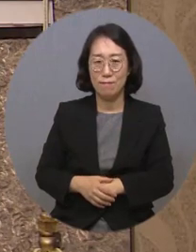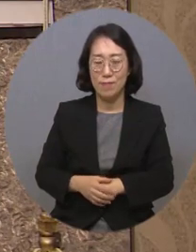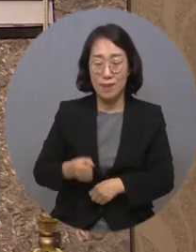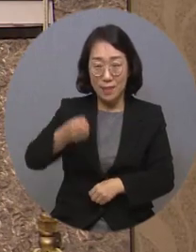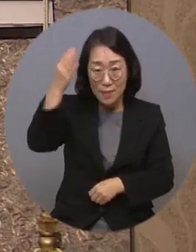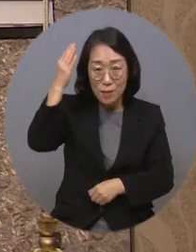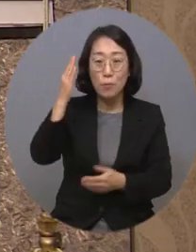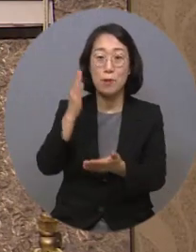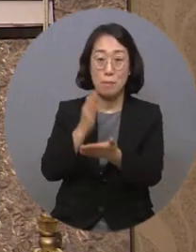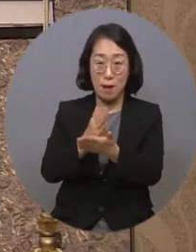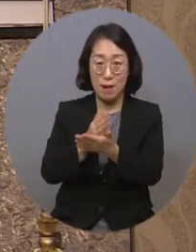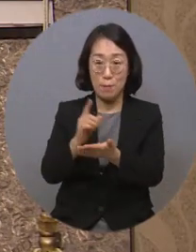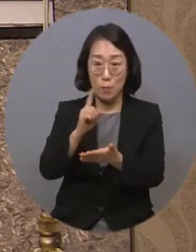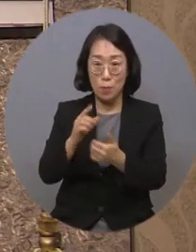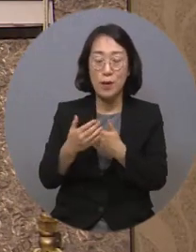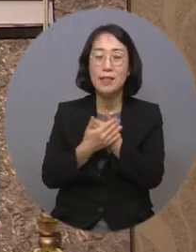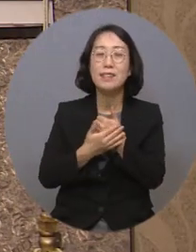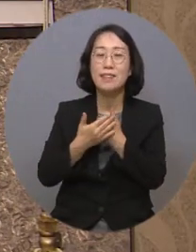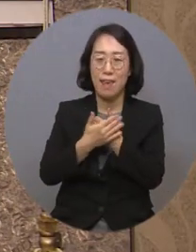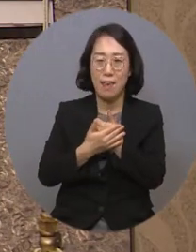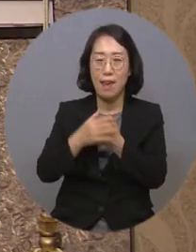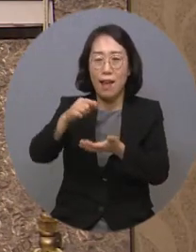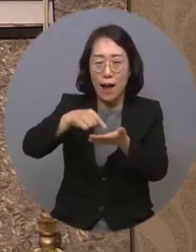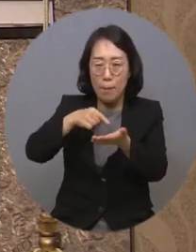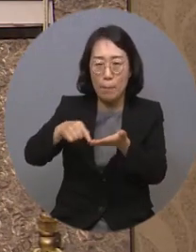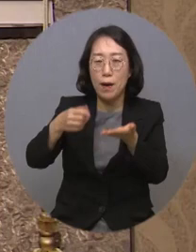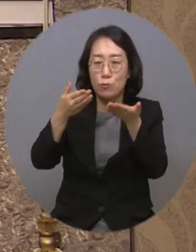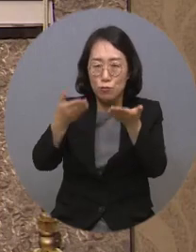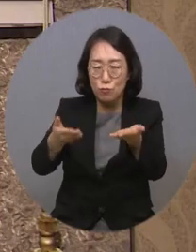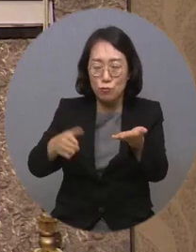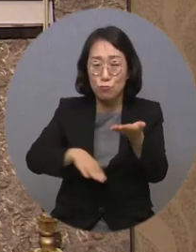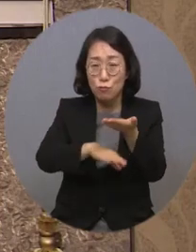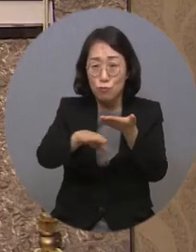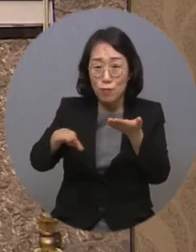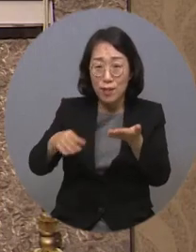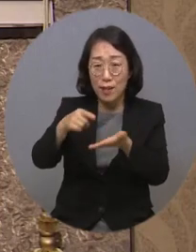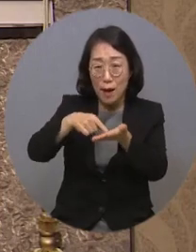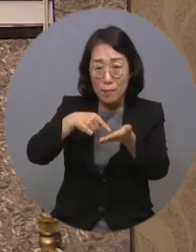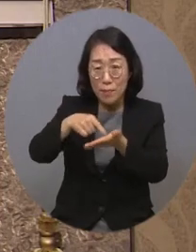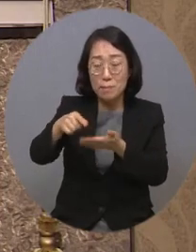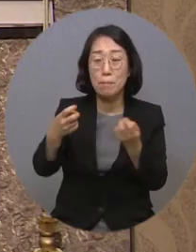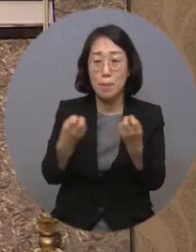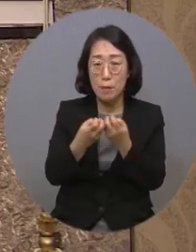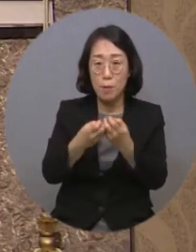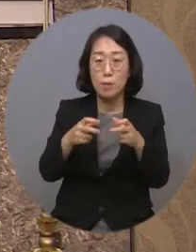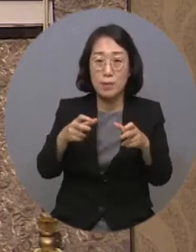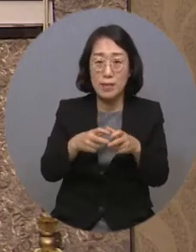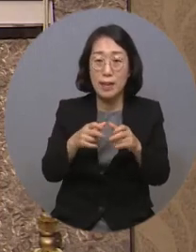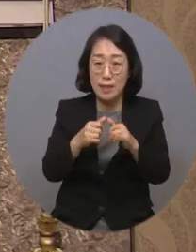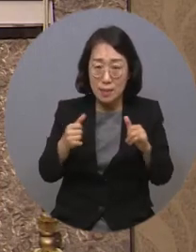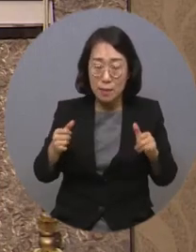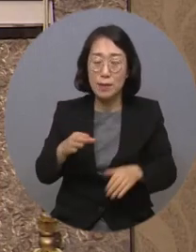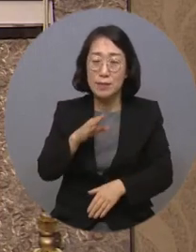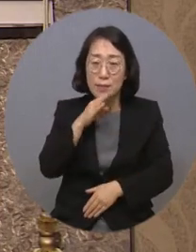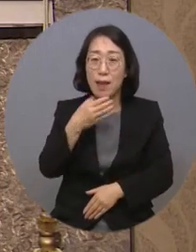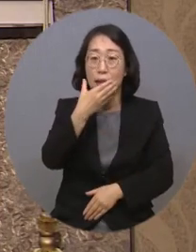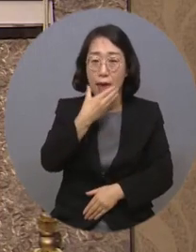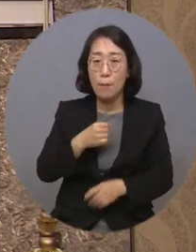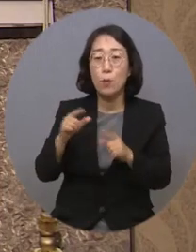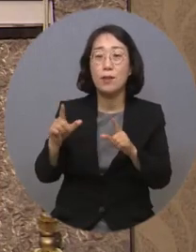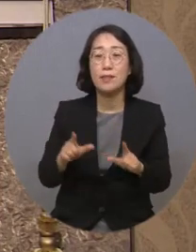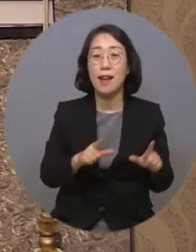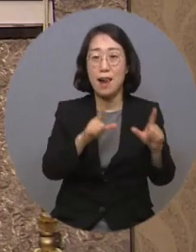잊어먹지 말아야 될 한 가지가 바로 은혜를 갚는 건데, 제가 은혜를 갚는 것은 아마 우리 장애인 친구들이 진짜로 행복한 삶을 살 수